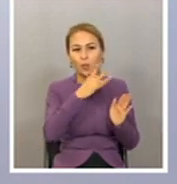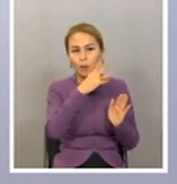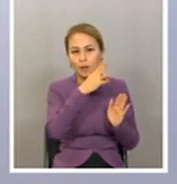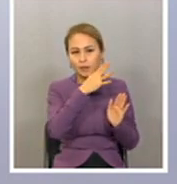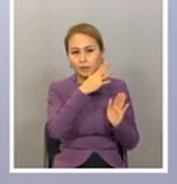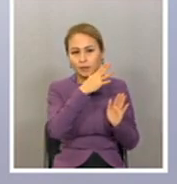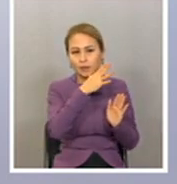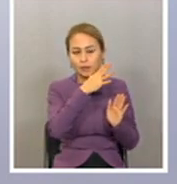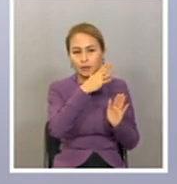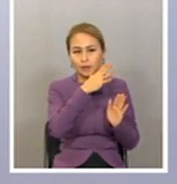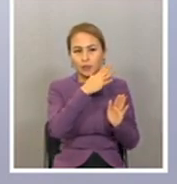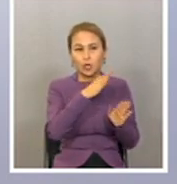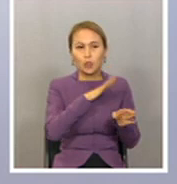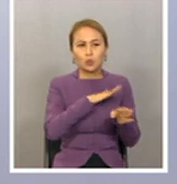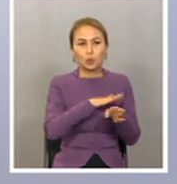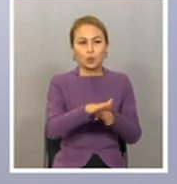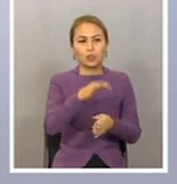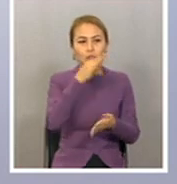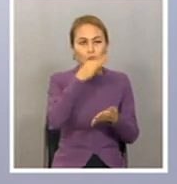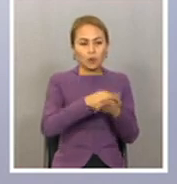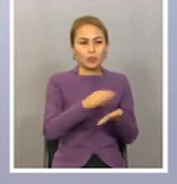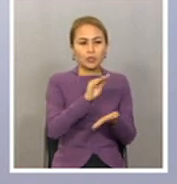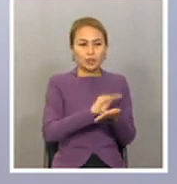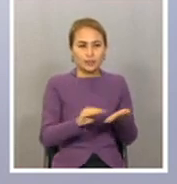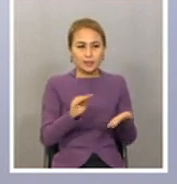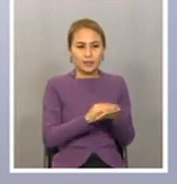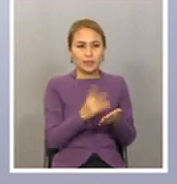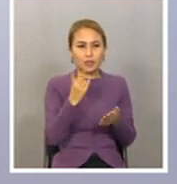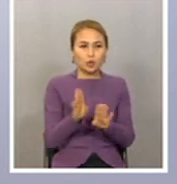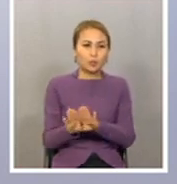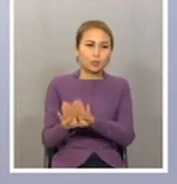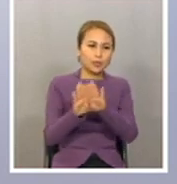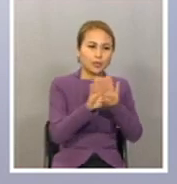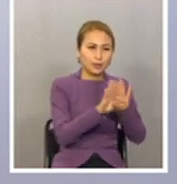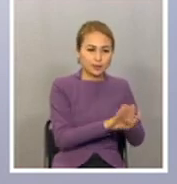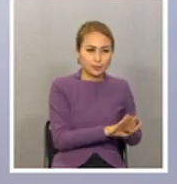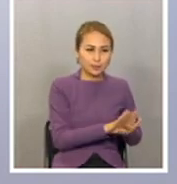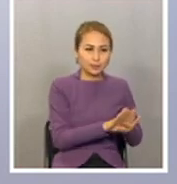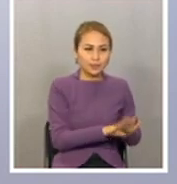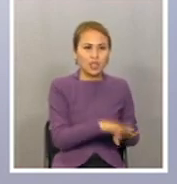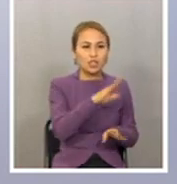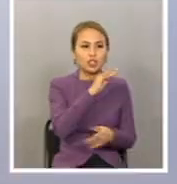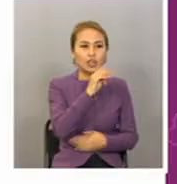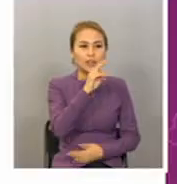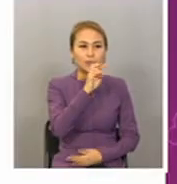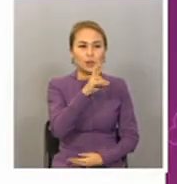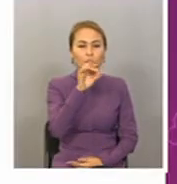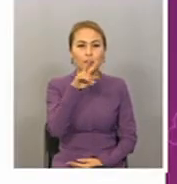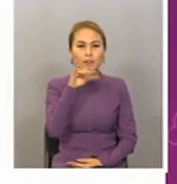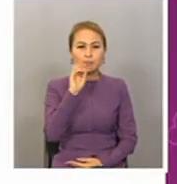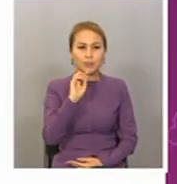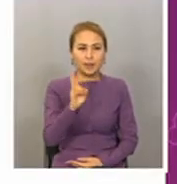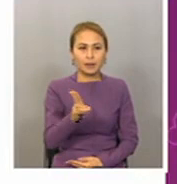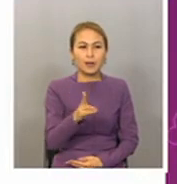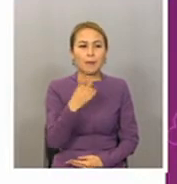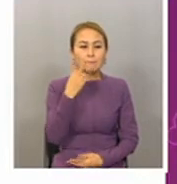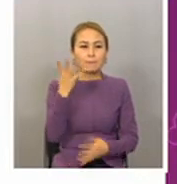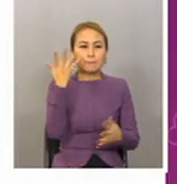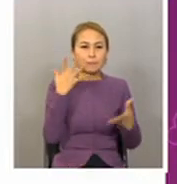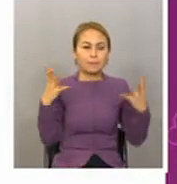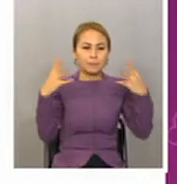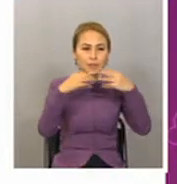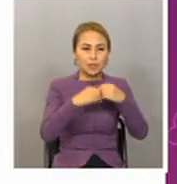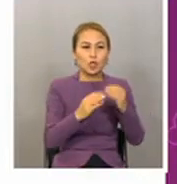Олай болса, толық жауабын жазайық. Екеуі бірігіп, яғни Жәнібек пен Болатбек біріксе,